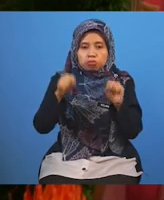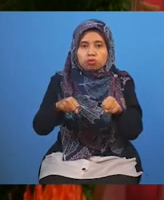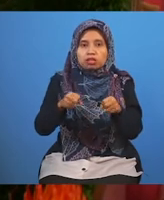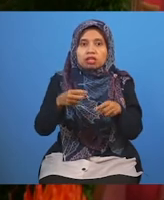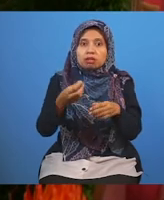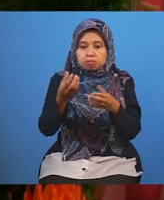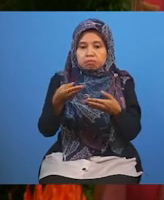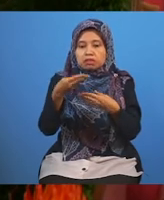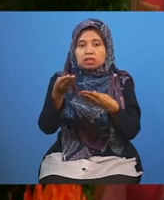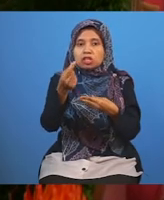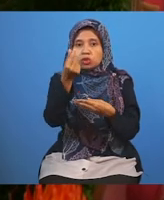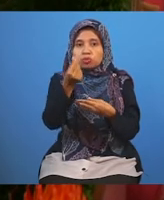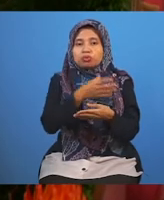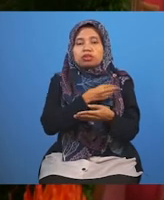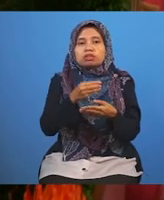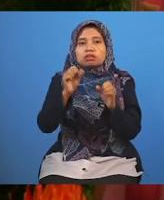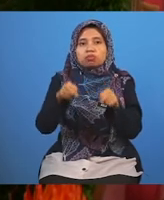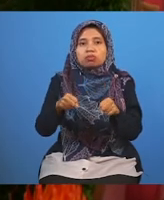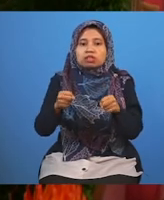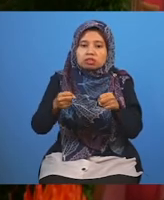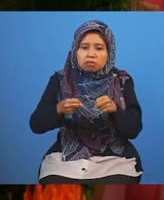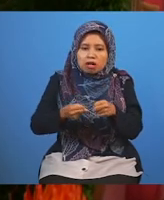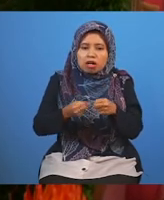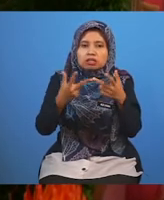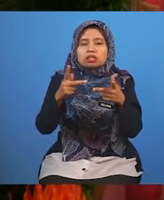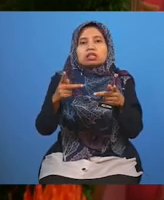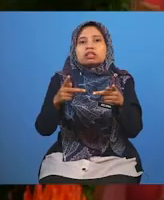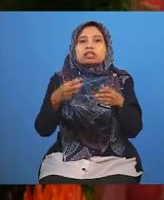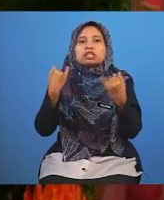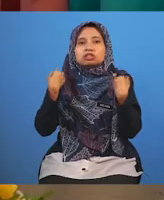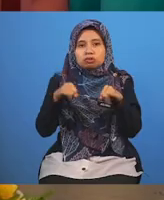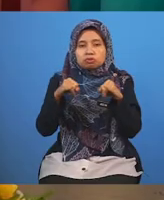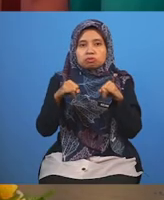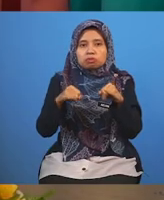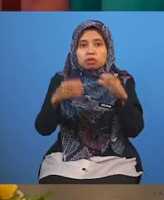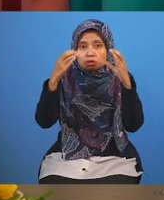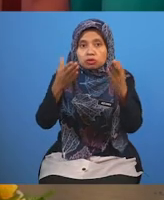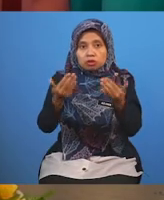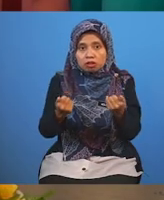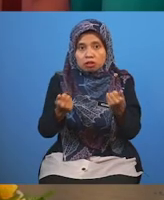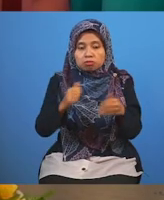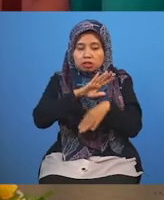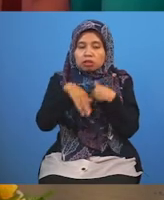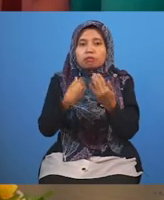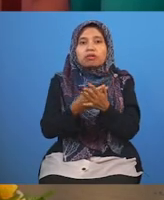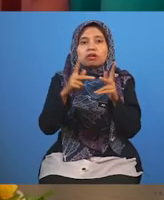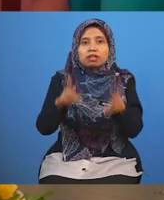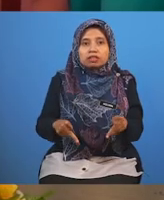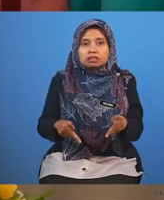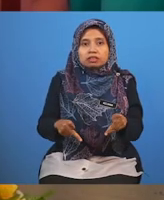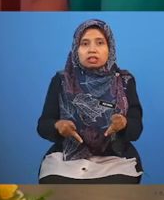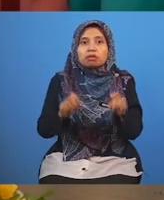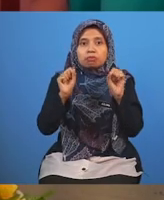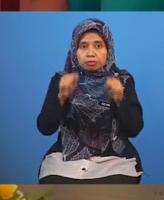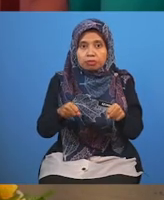mampu menjana pendapatan dan boleh dibiak secara komersial. Cikgu harap para pelajar semua